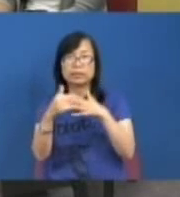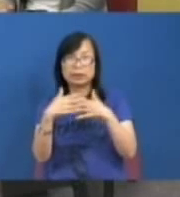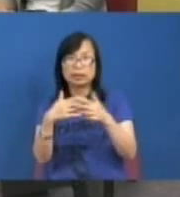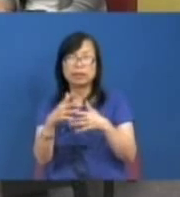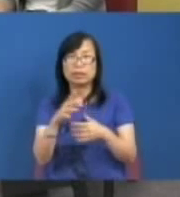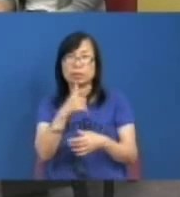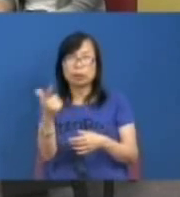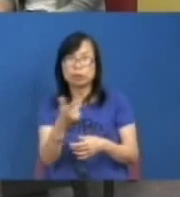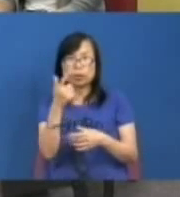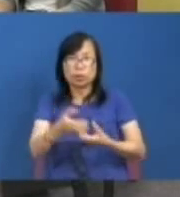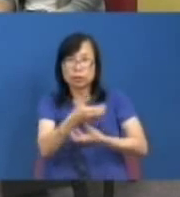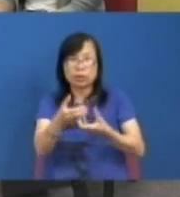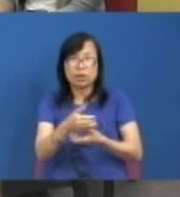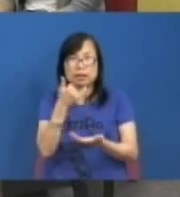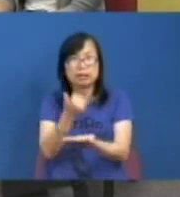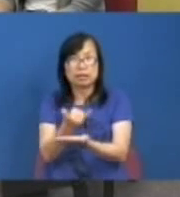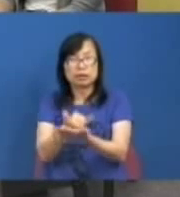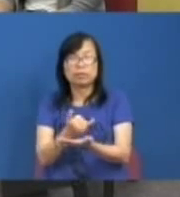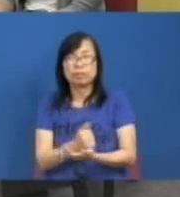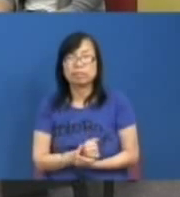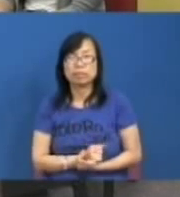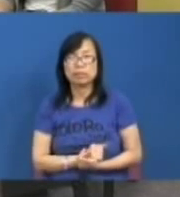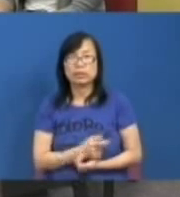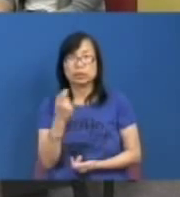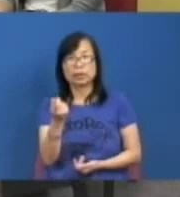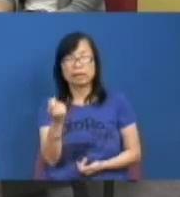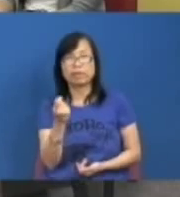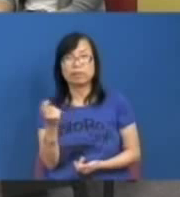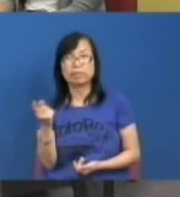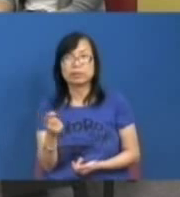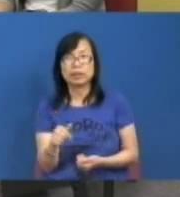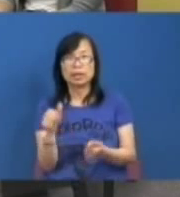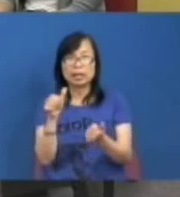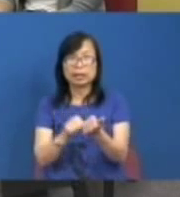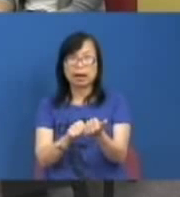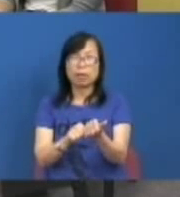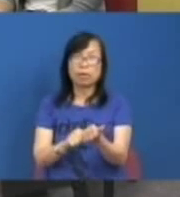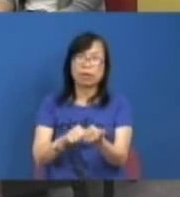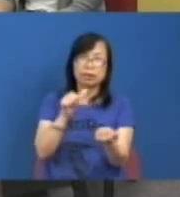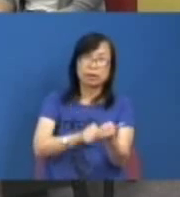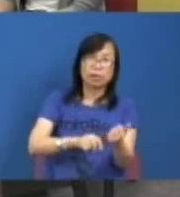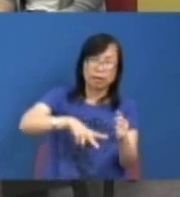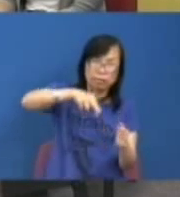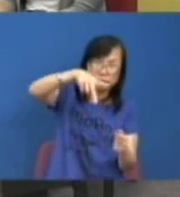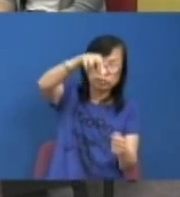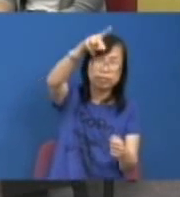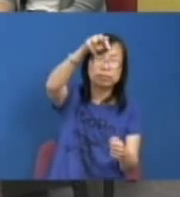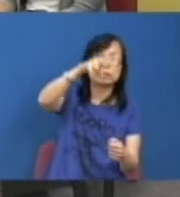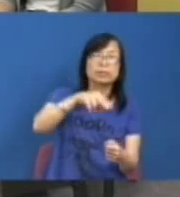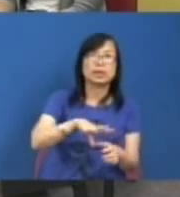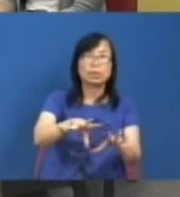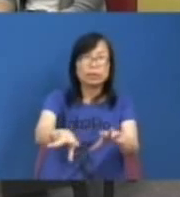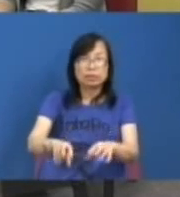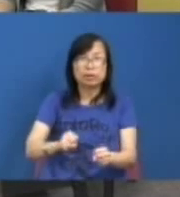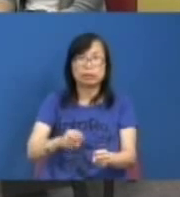防員點解即係英勇殉職咧？就只有一個最簡單方法就係靠行樓梯嚟救你咯。係 啦， 咁所以變咗佢兩